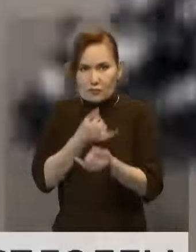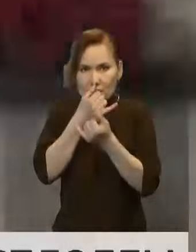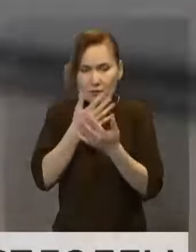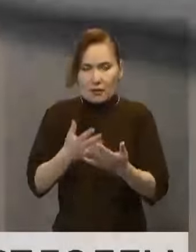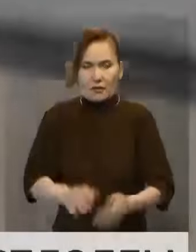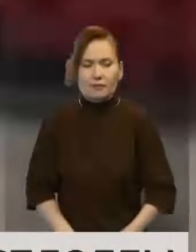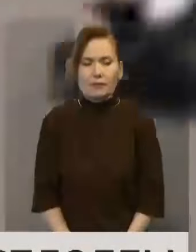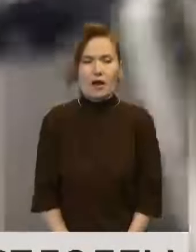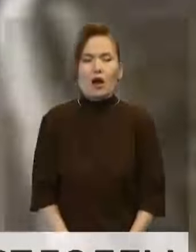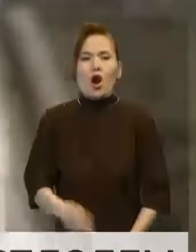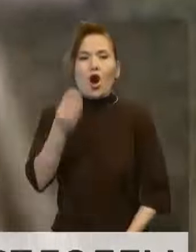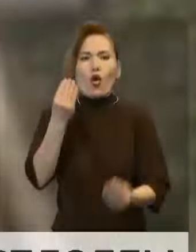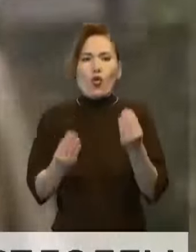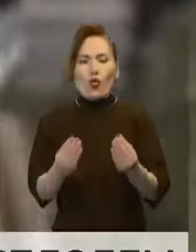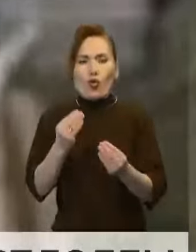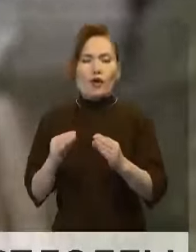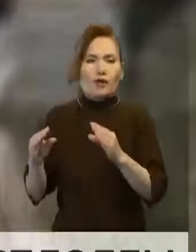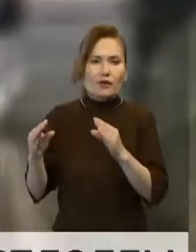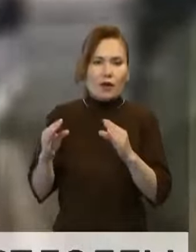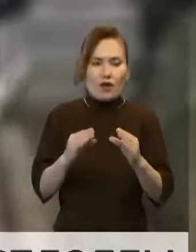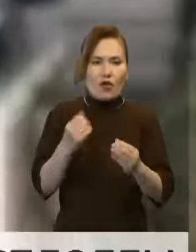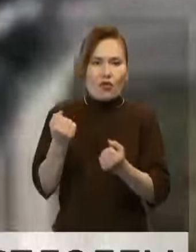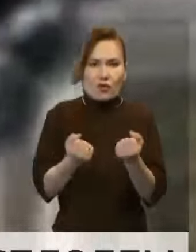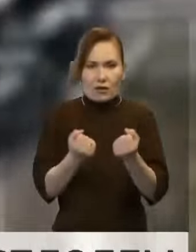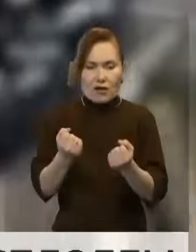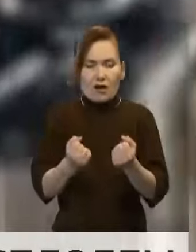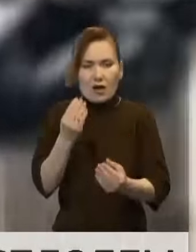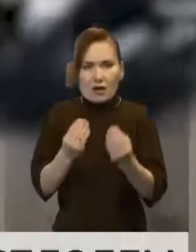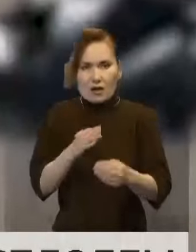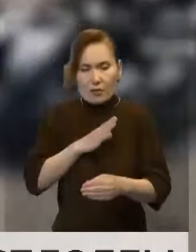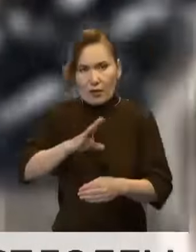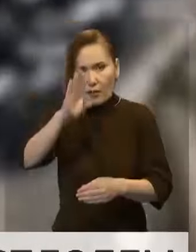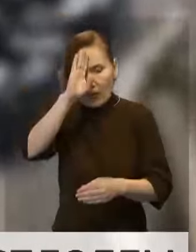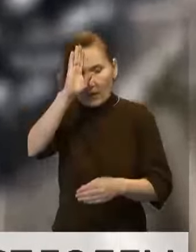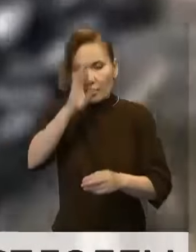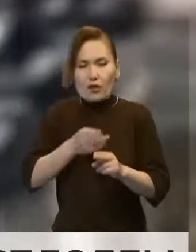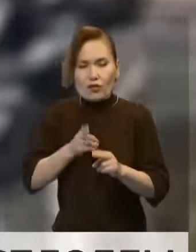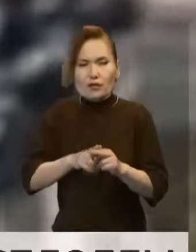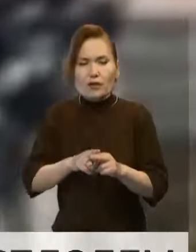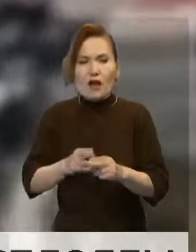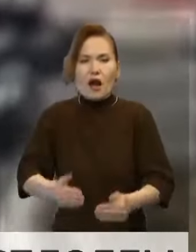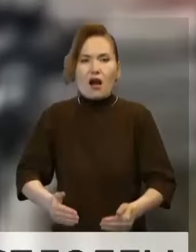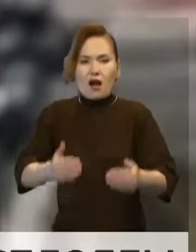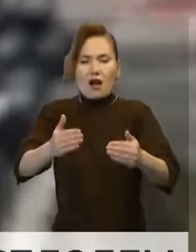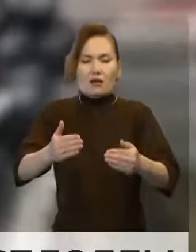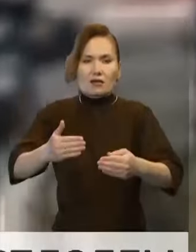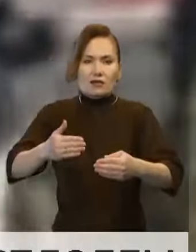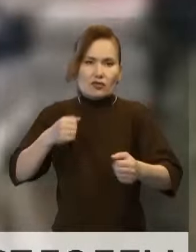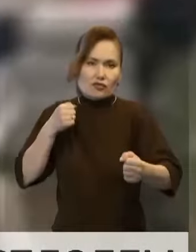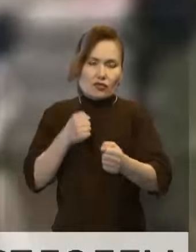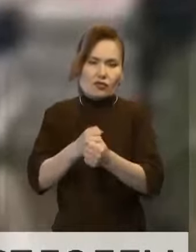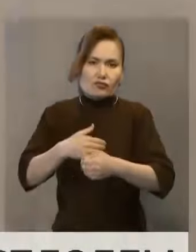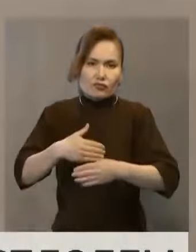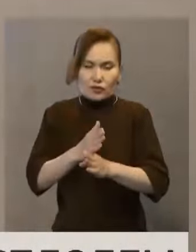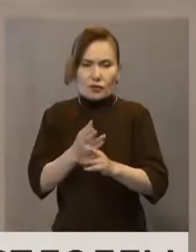Картинг инерция арқылы қоршаудан шығып кеткен. Болжам бойынша көлікті әйел адам басқарған. Оқиға орнында Іле аудандық полицияның